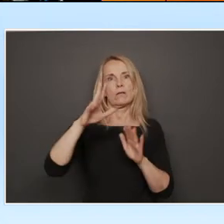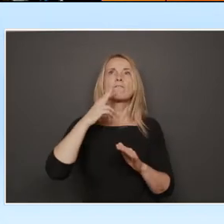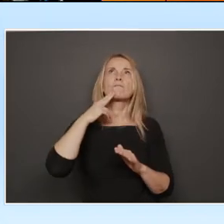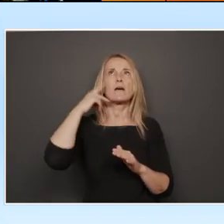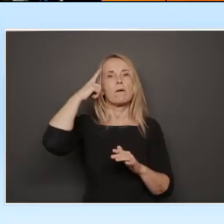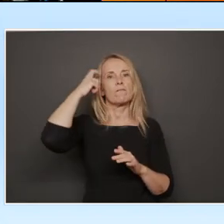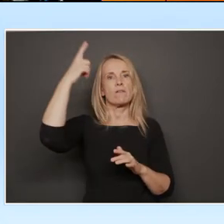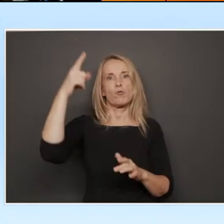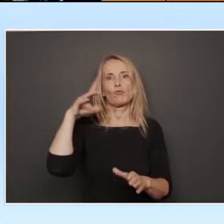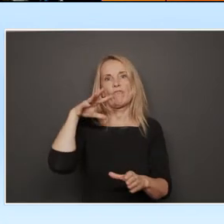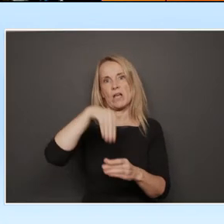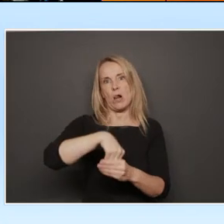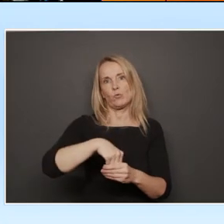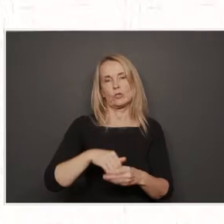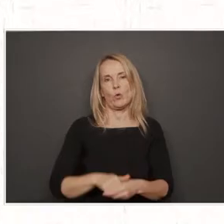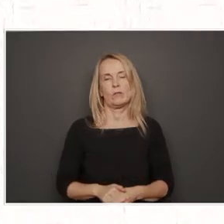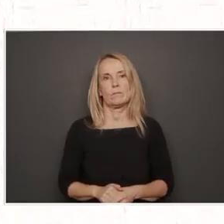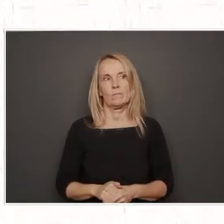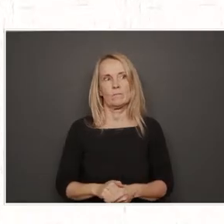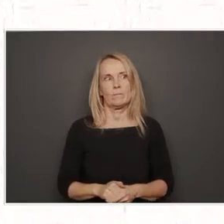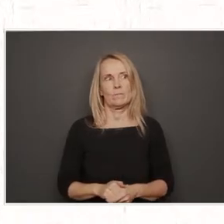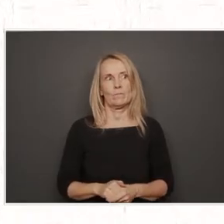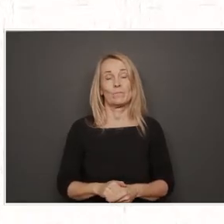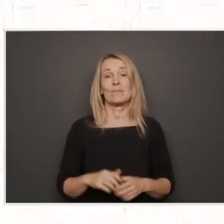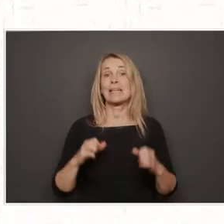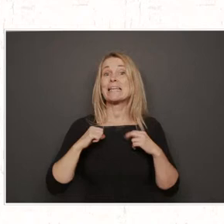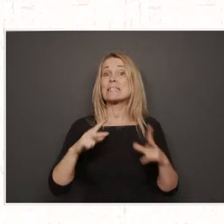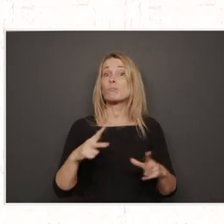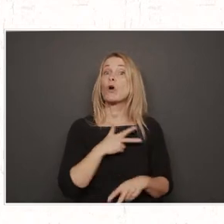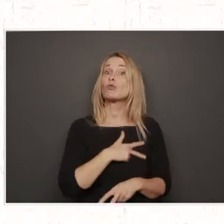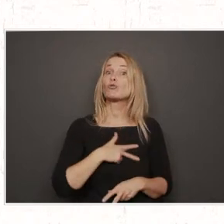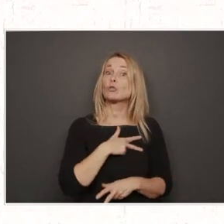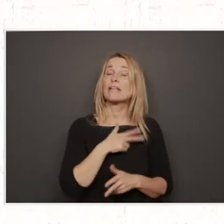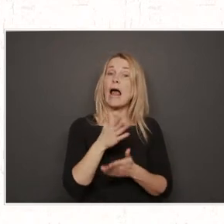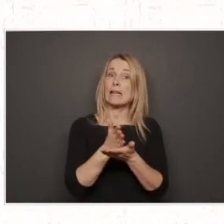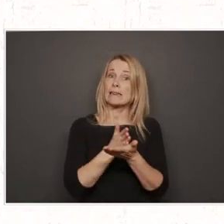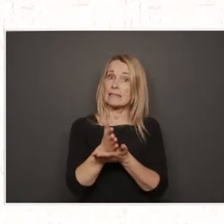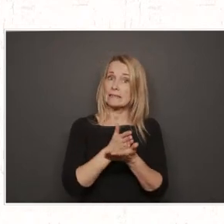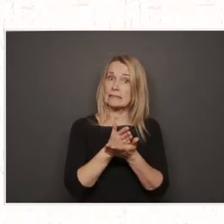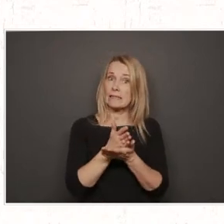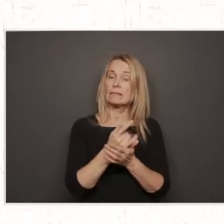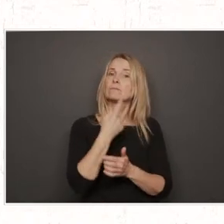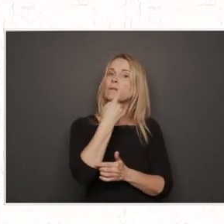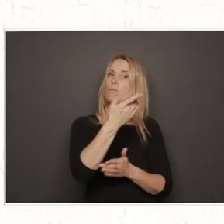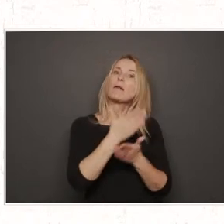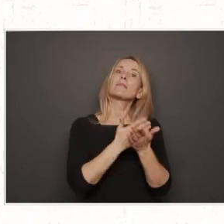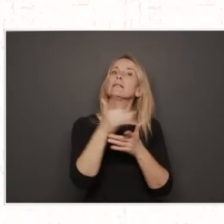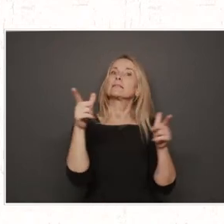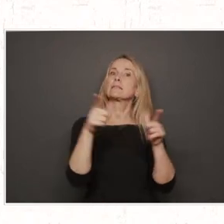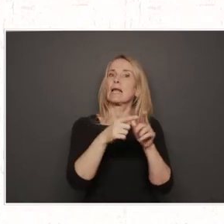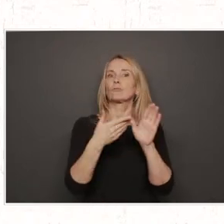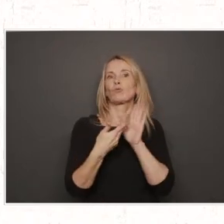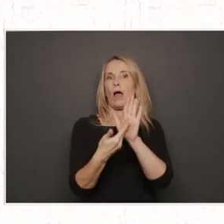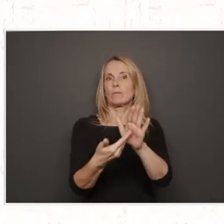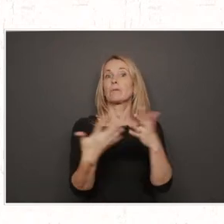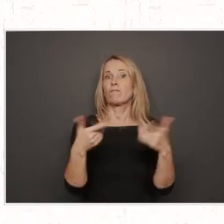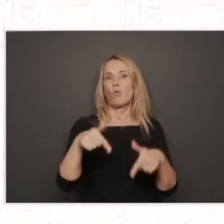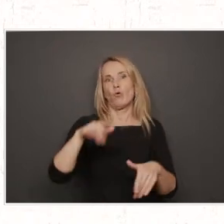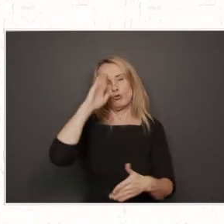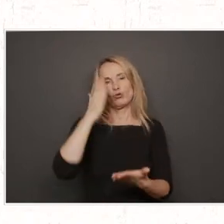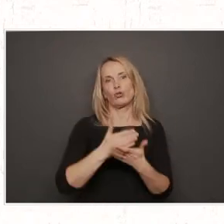Inklusion. Die Innsbrucker sozialen Dienste bieten ihre Dienstleistungen im städtischen Bereich